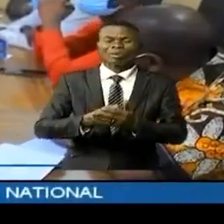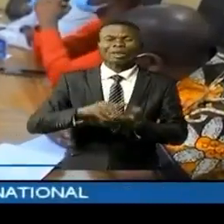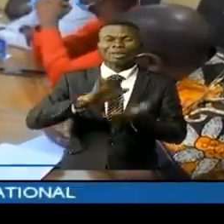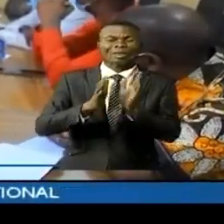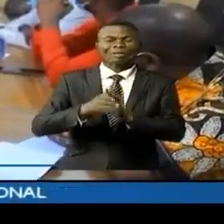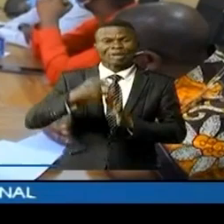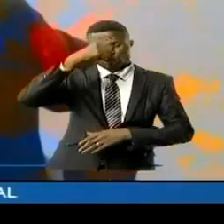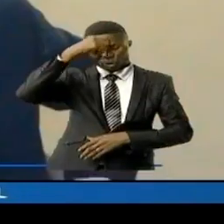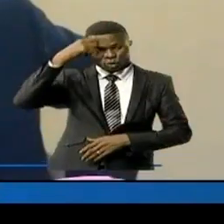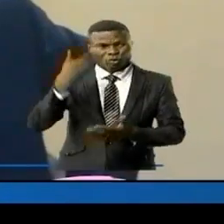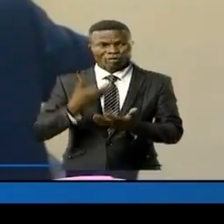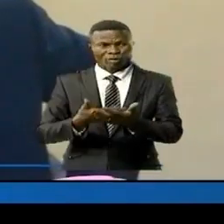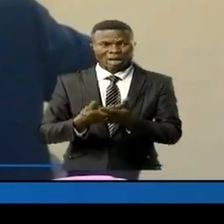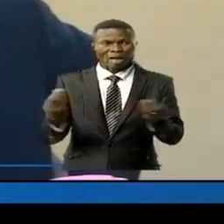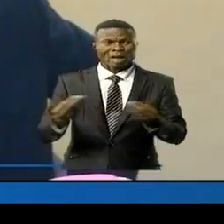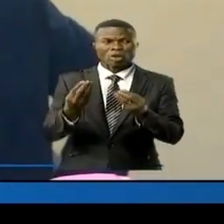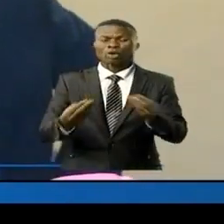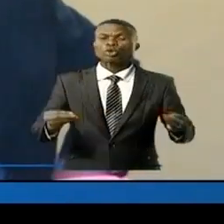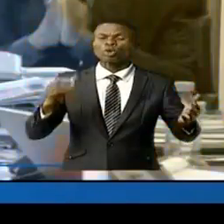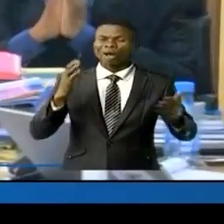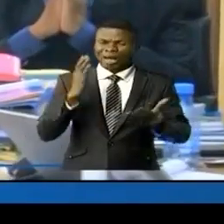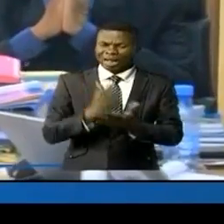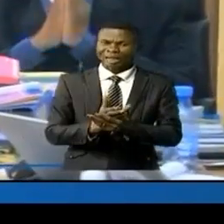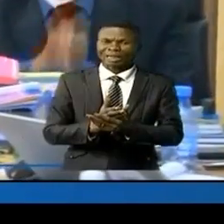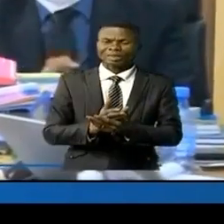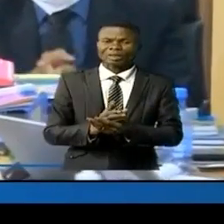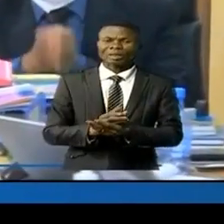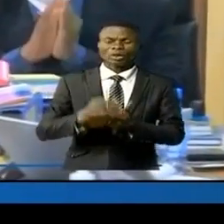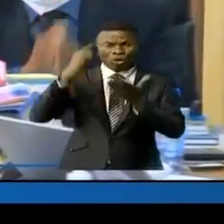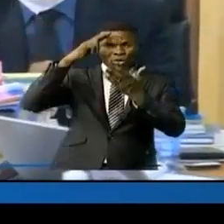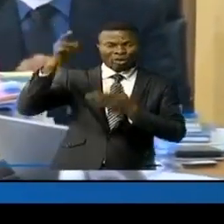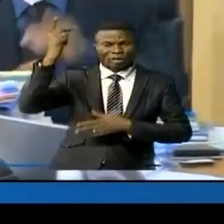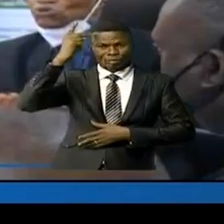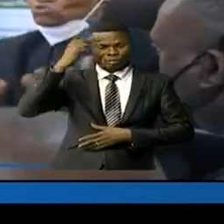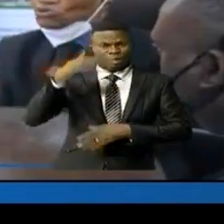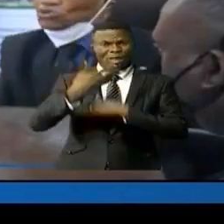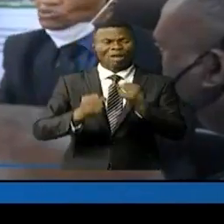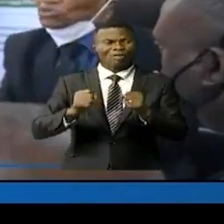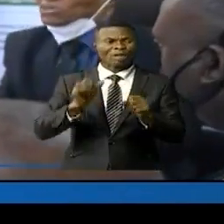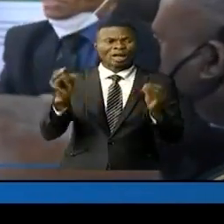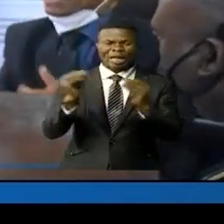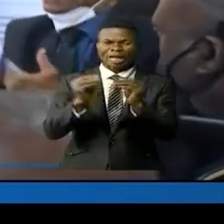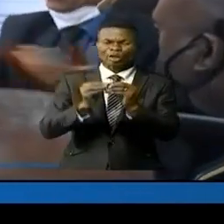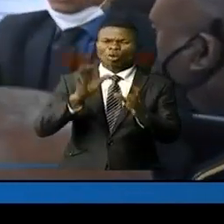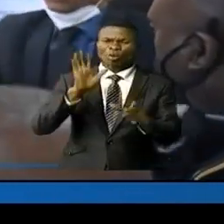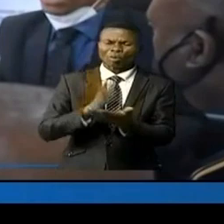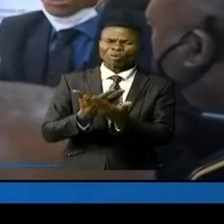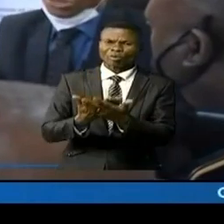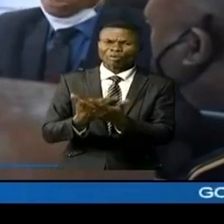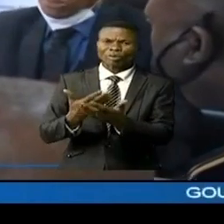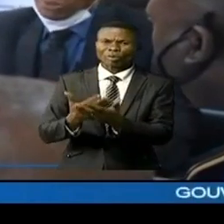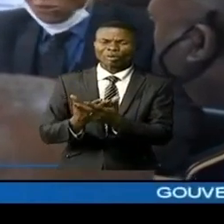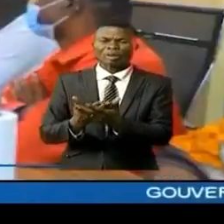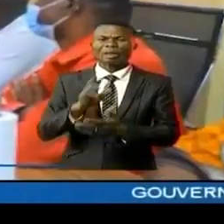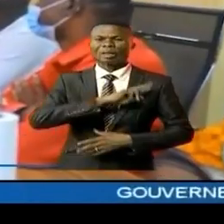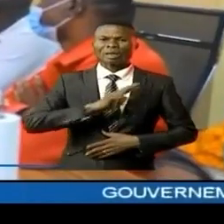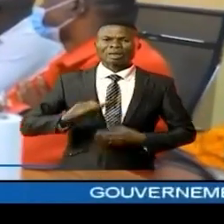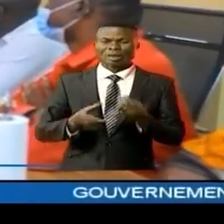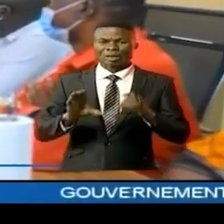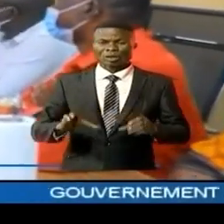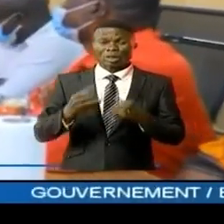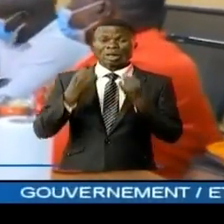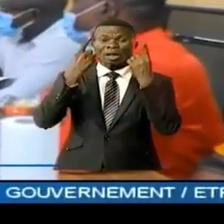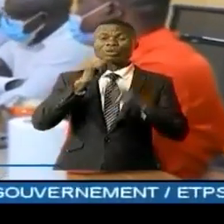à travers le secrétariat général à la recherche et multiplie les réunions ses contacts pour que la paire des scènes ne soit pas